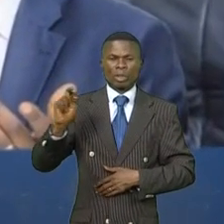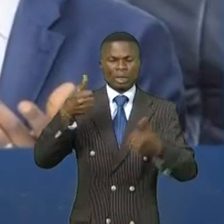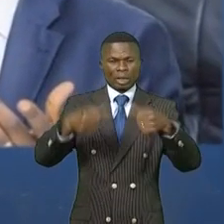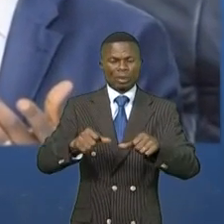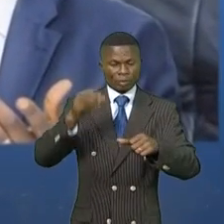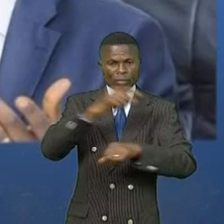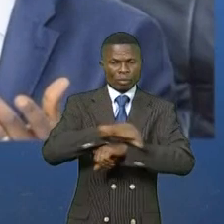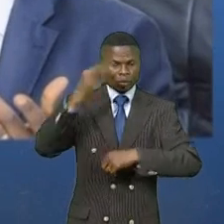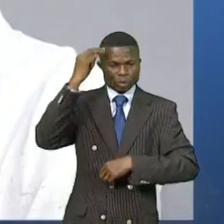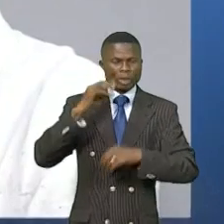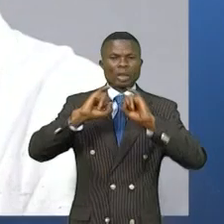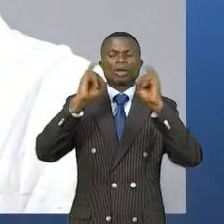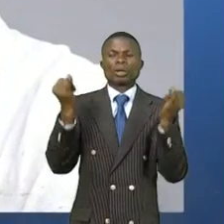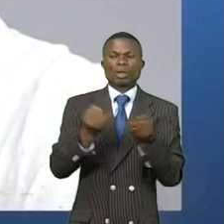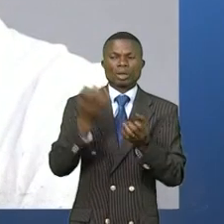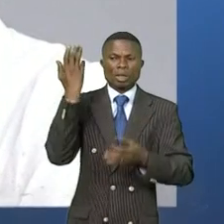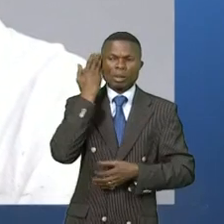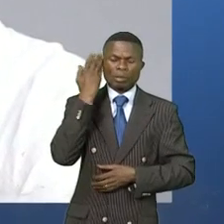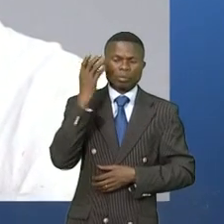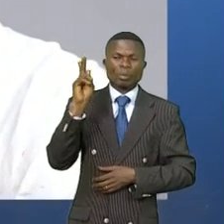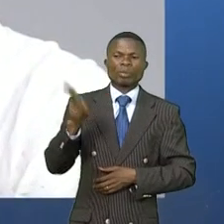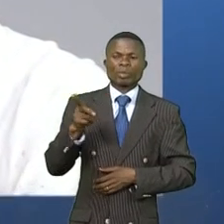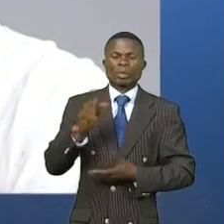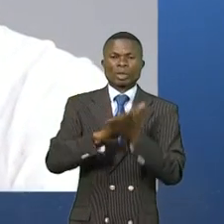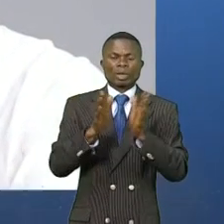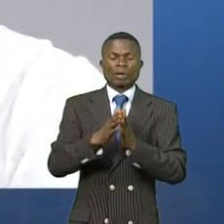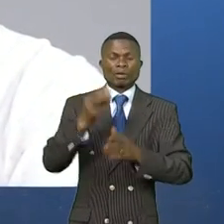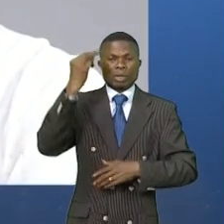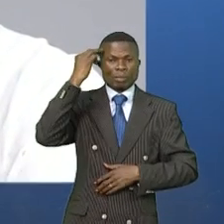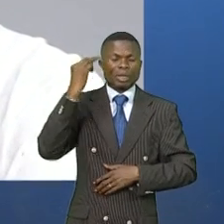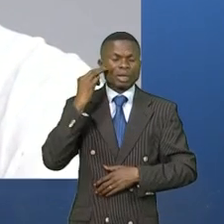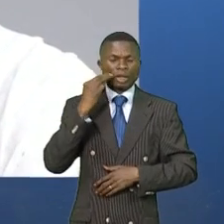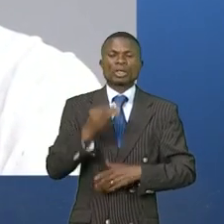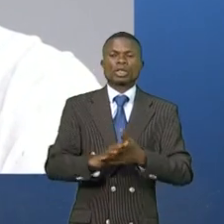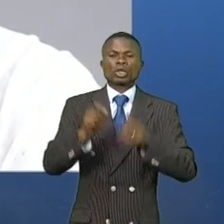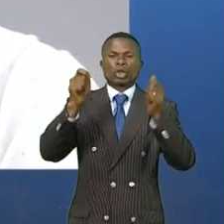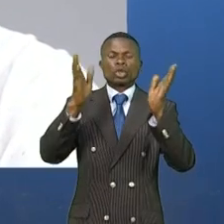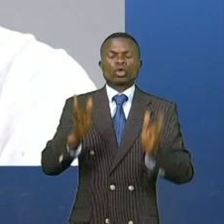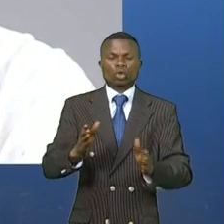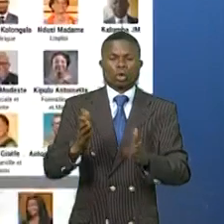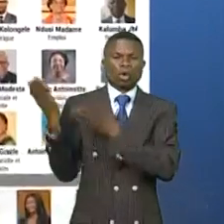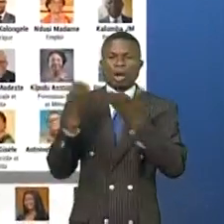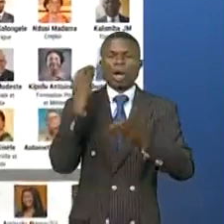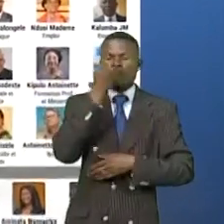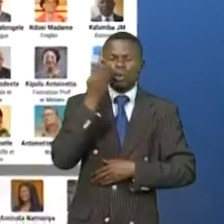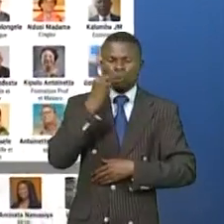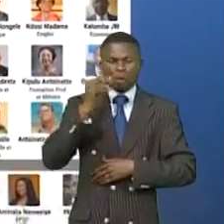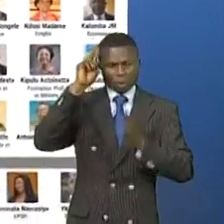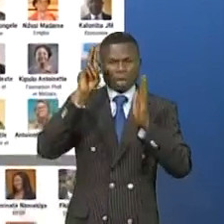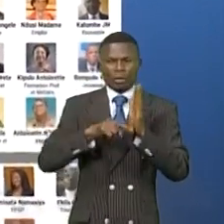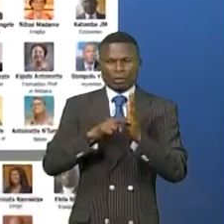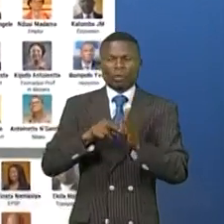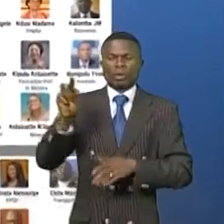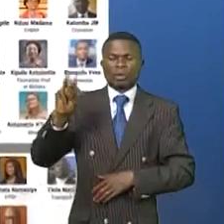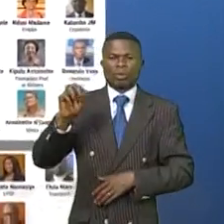ministère de l'Industrie. Patrick Mouyaya devient patron des médias et porte-parole du gouvernement. Modero Simba arrive